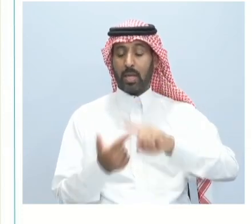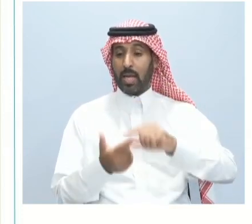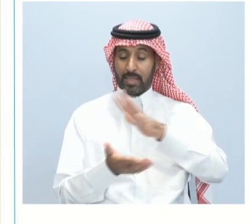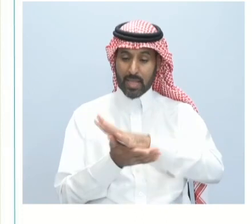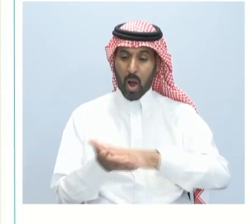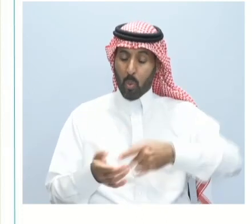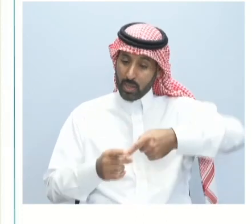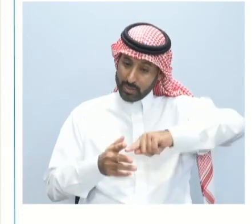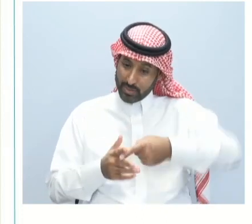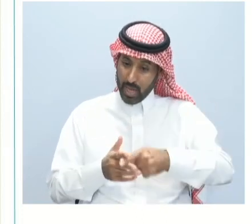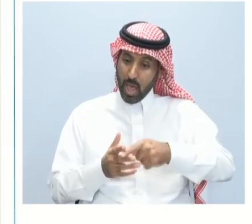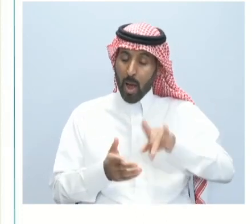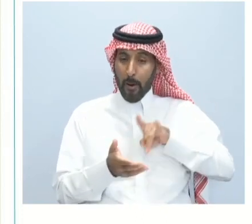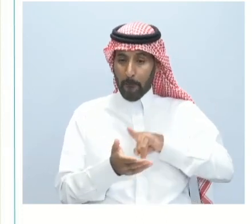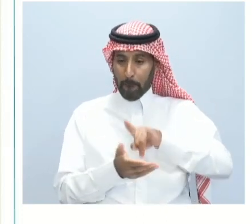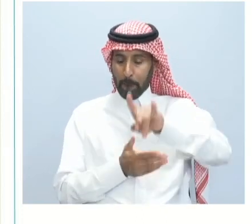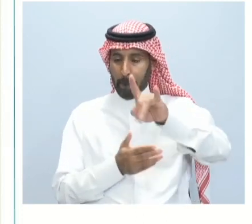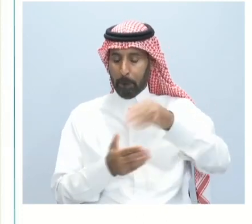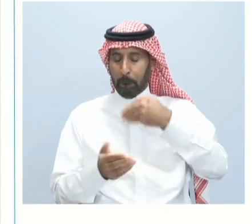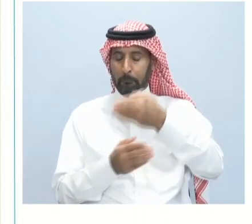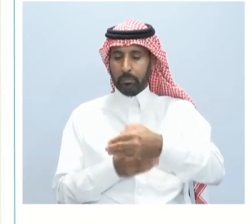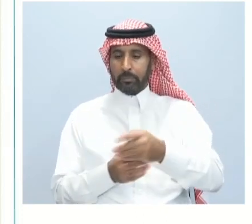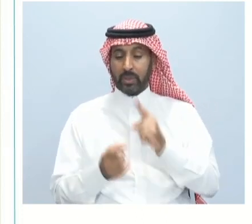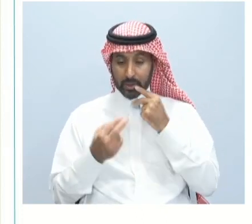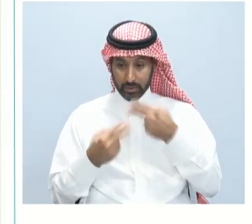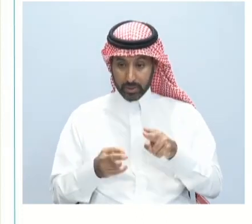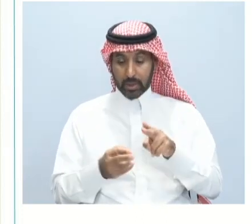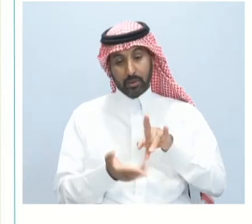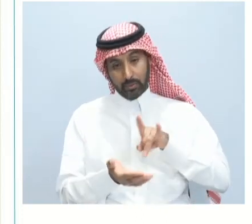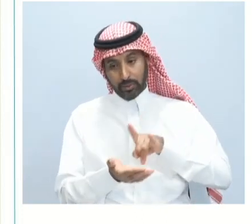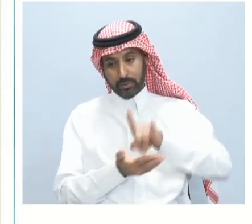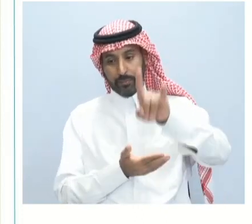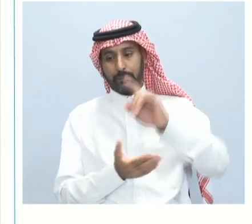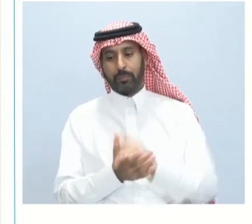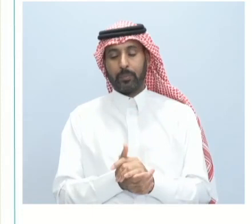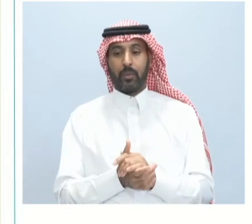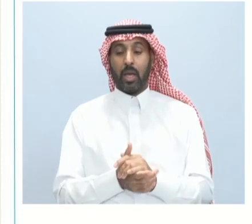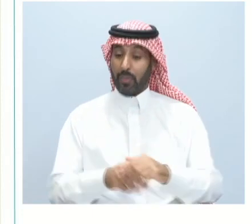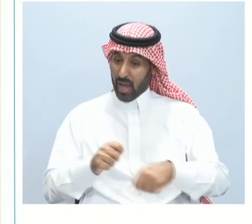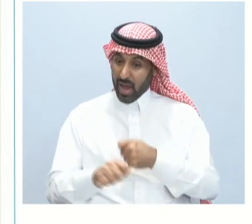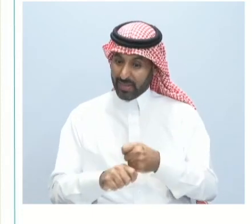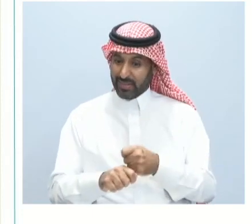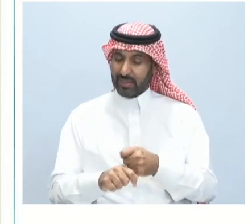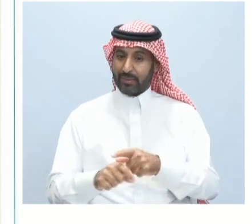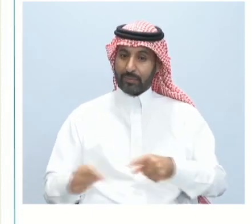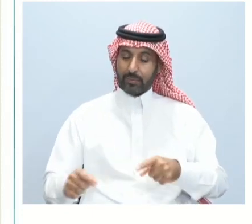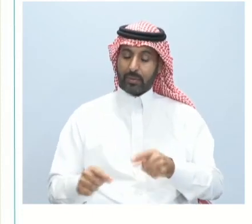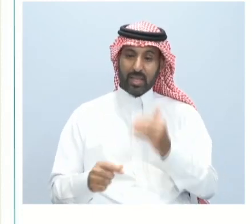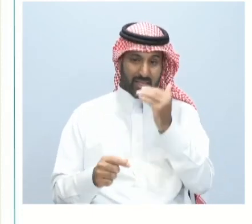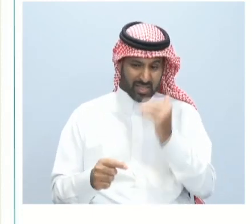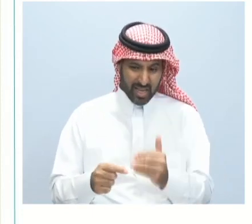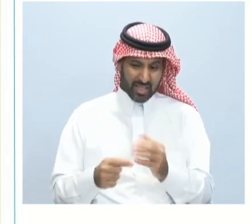الصيانه لضمان اجراء الصيانه جيده لها ومدى جاهزيتها للرحلات هذا قيد الهدف من هذا القيد تقليل